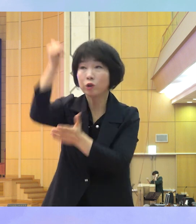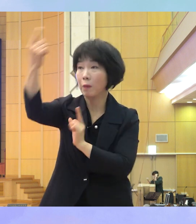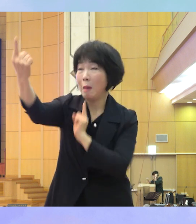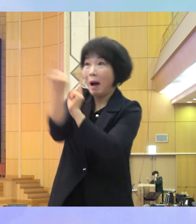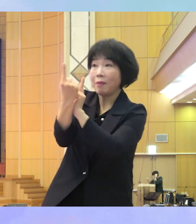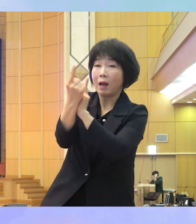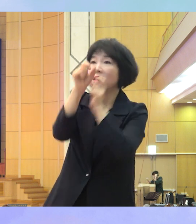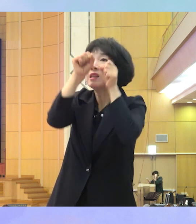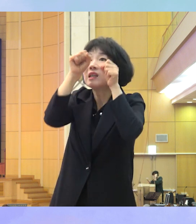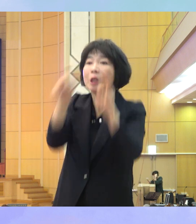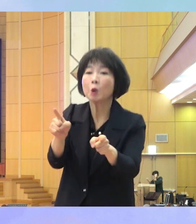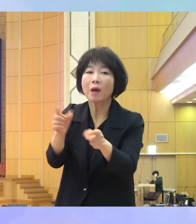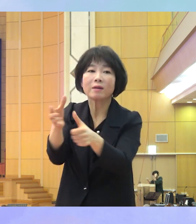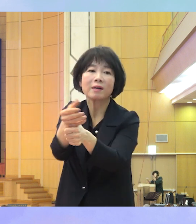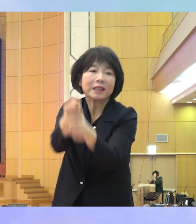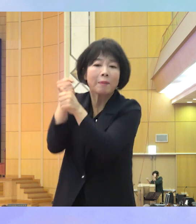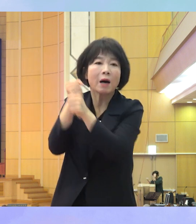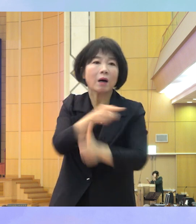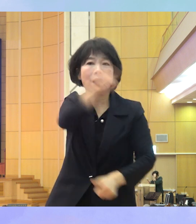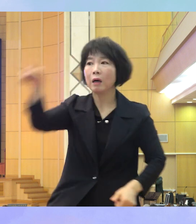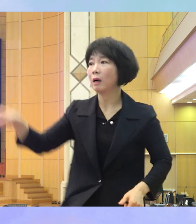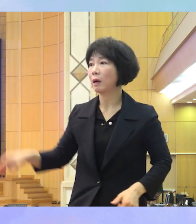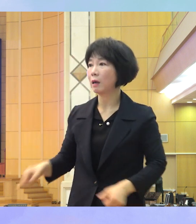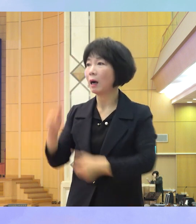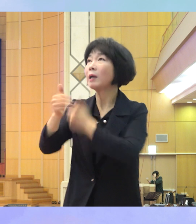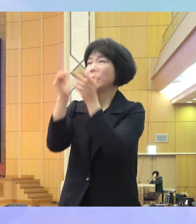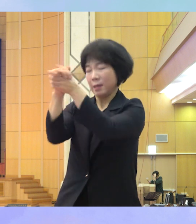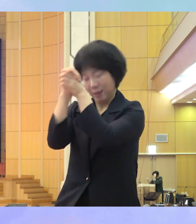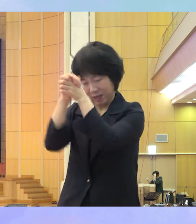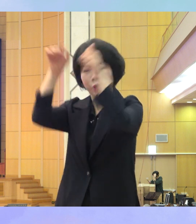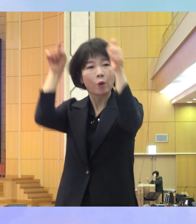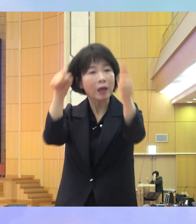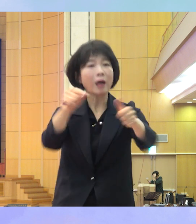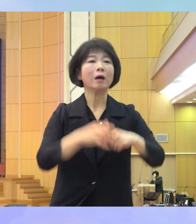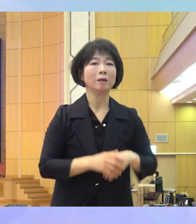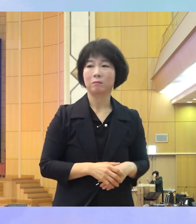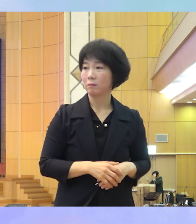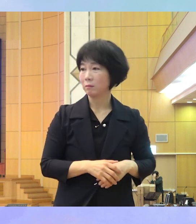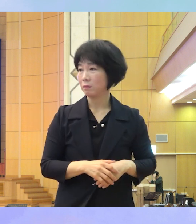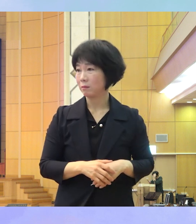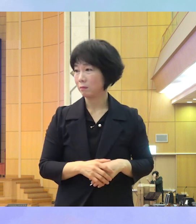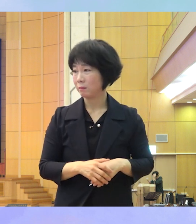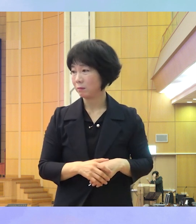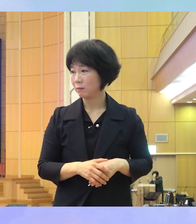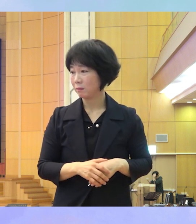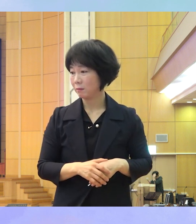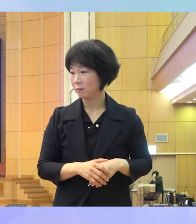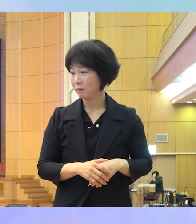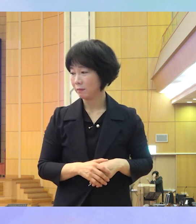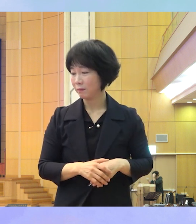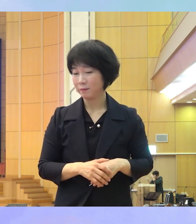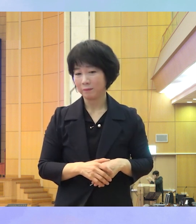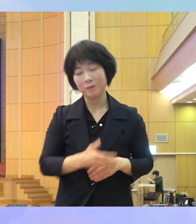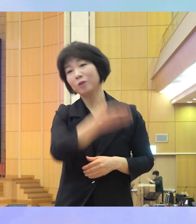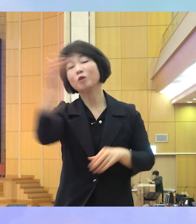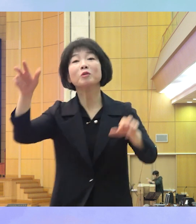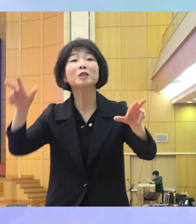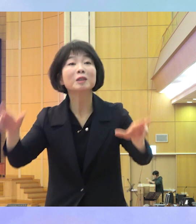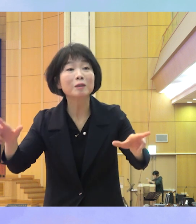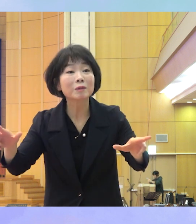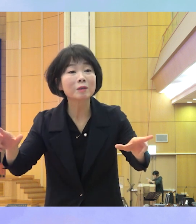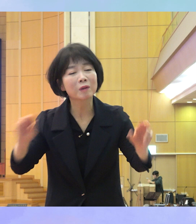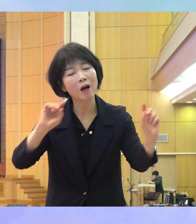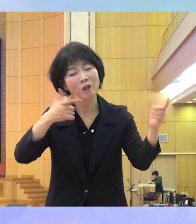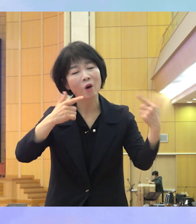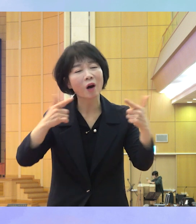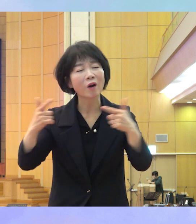주님을 만날 기회를 얻어서 주께 기도할지라. 여러분, 우리가 여러 가지